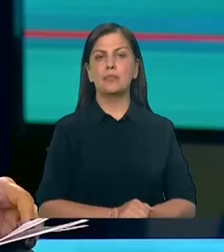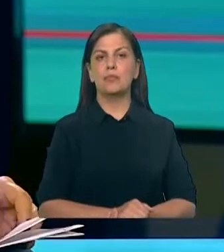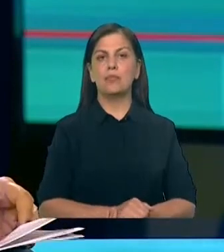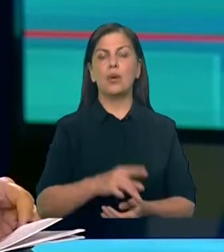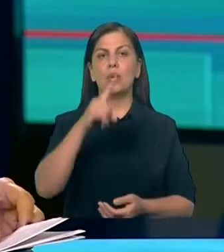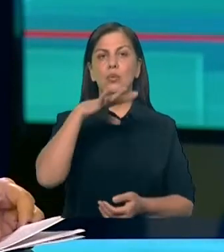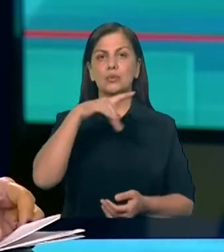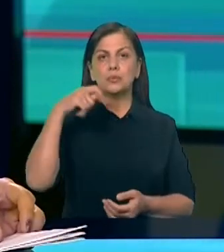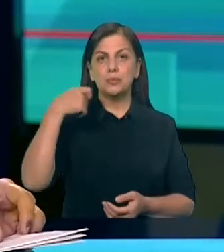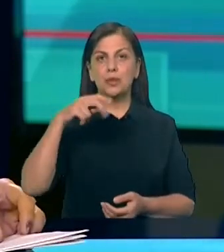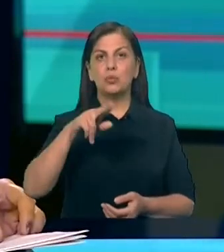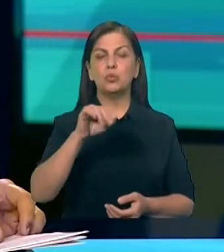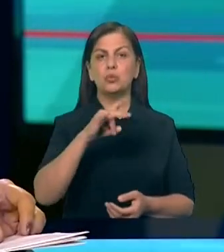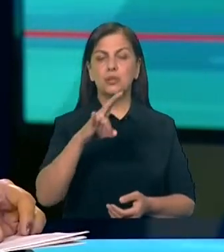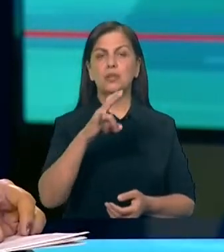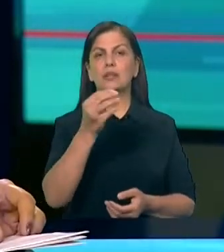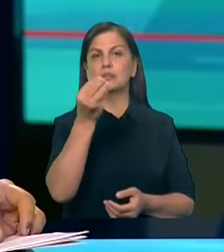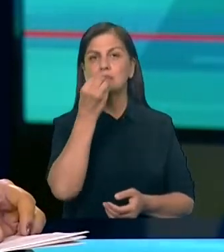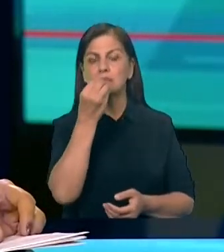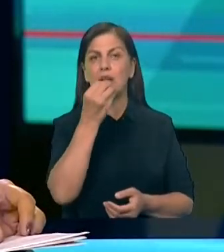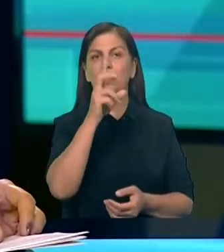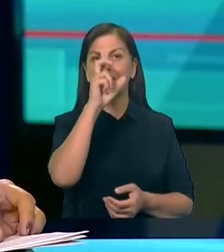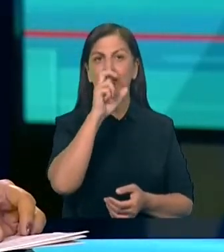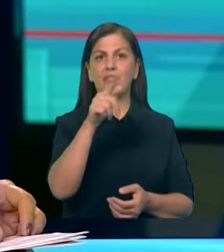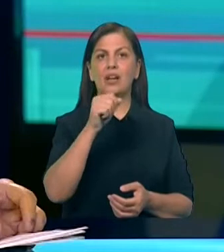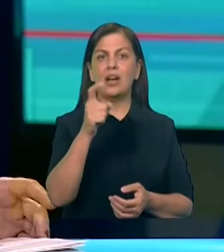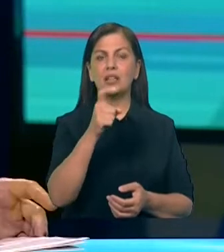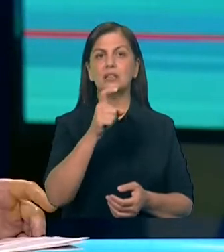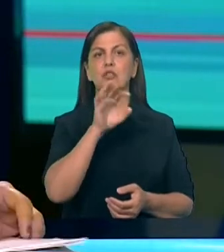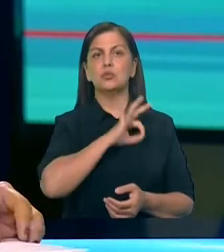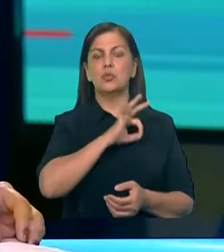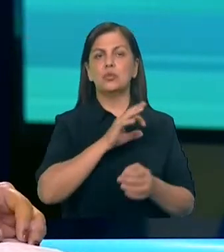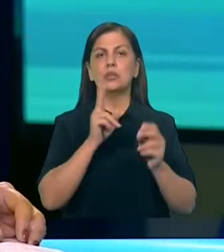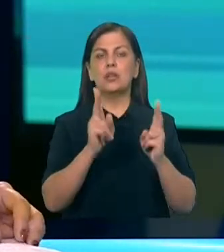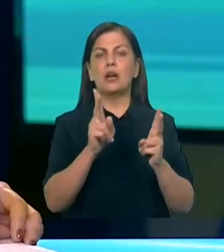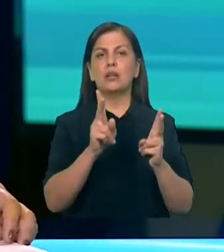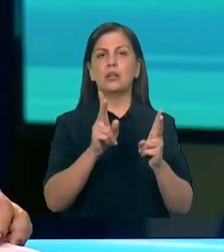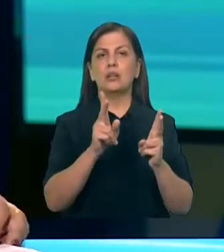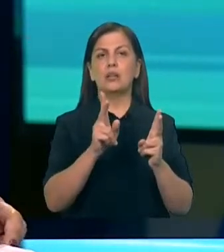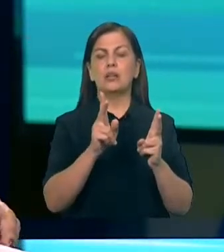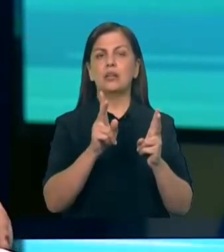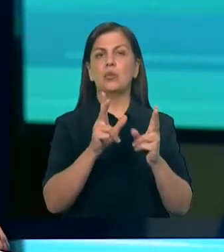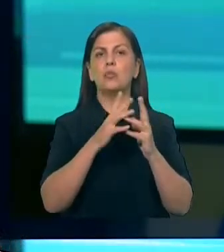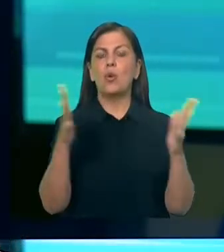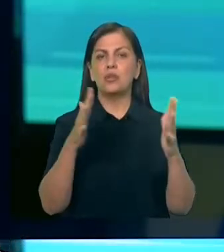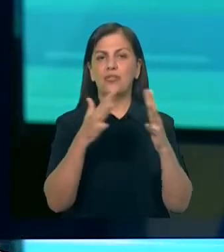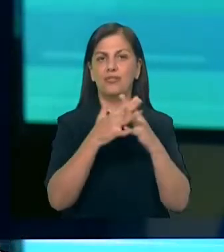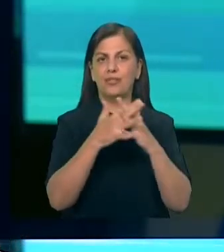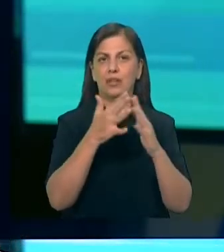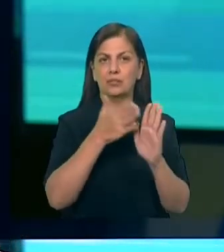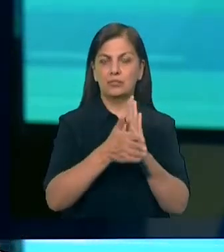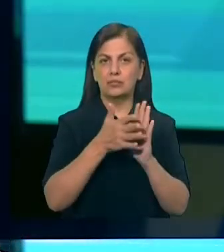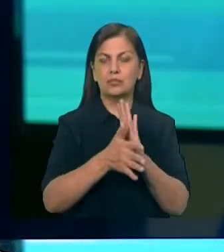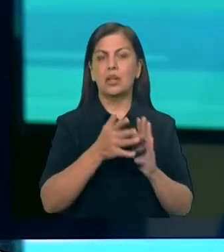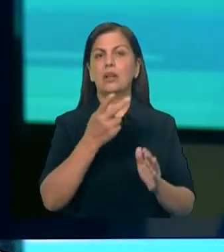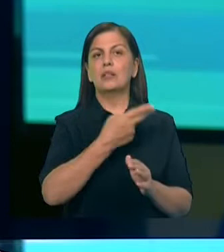Prezident Vladimir Putin ərzaq və neft-qazdan silah kimi istifadə edir. Belə bir iddia ilə Böyük Britaniyanın Xarici İşlər Naziri Liz Truss